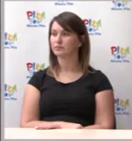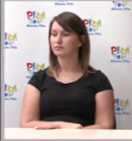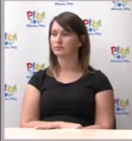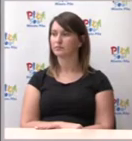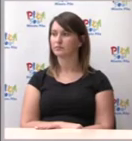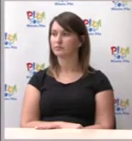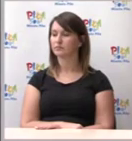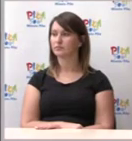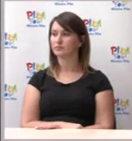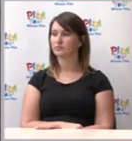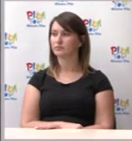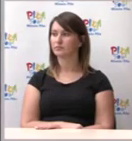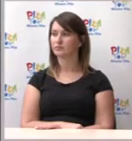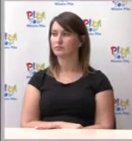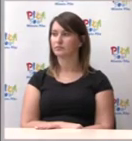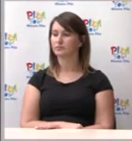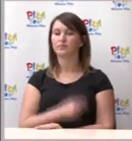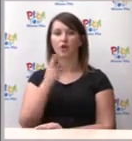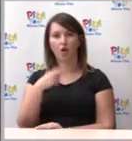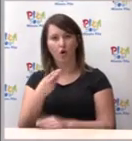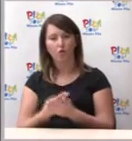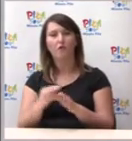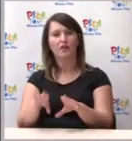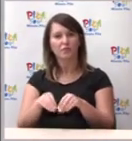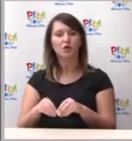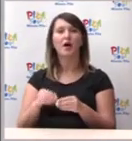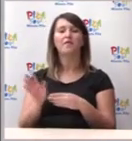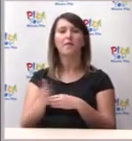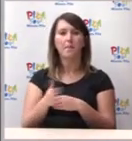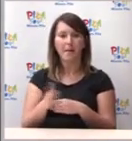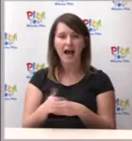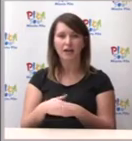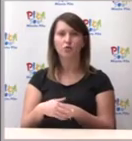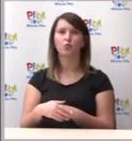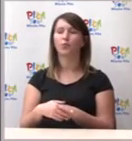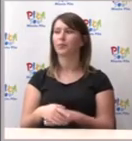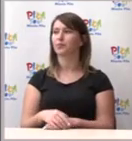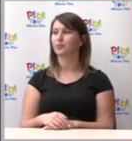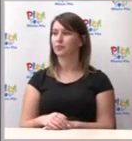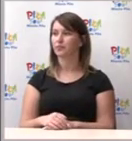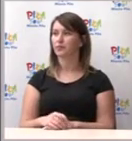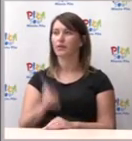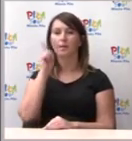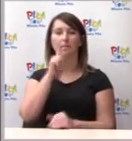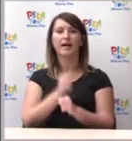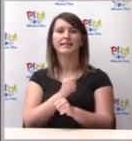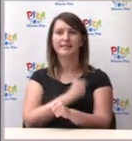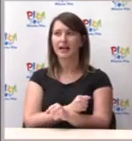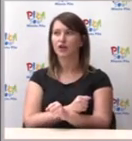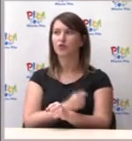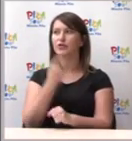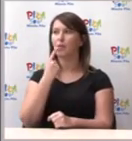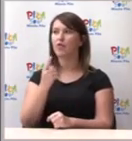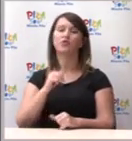Odpowiedź bodajże przyszła w marcu, że no starostwo, pan starosta przedstawi to na